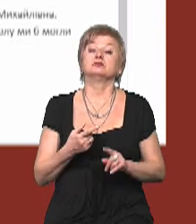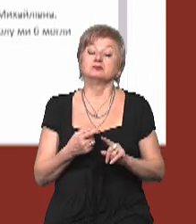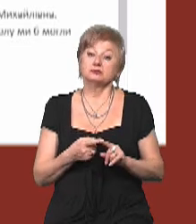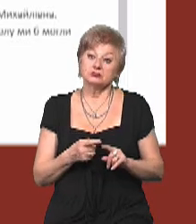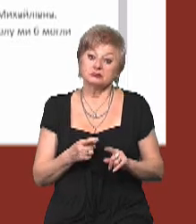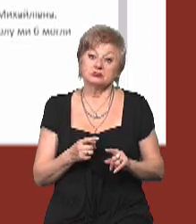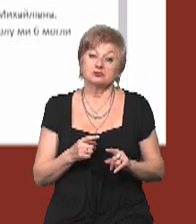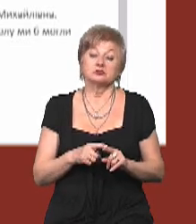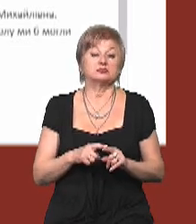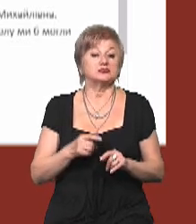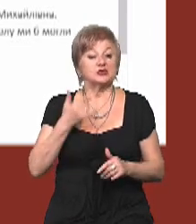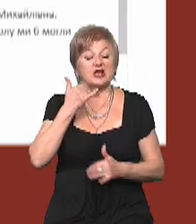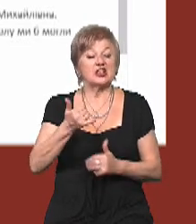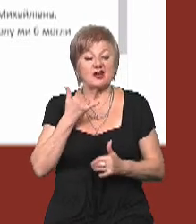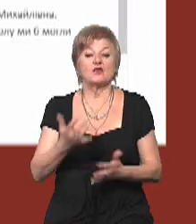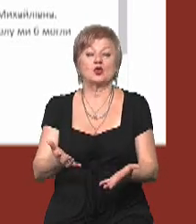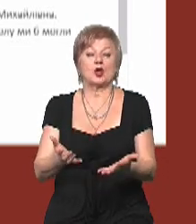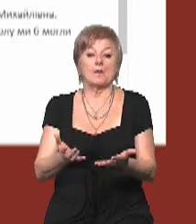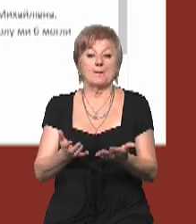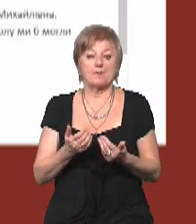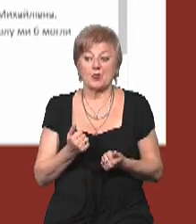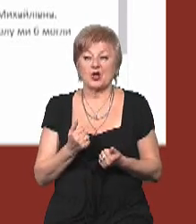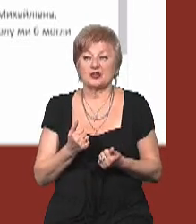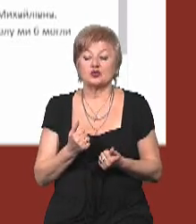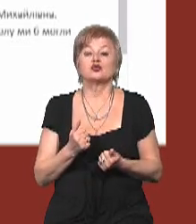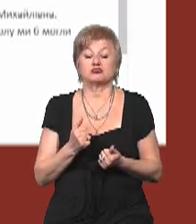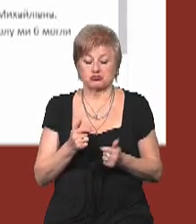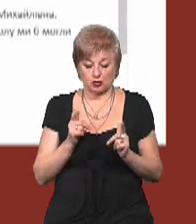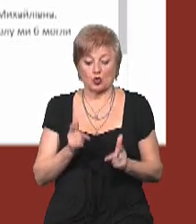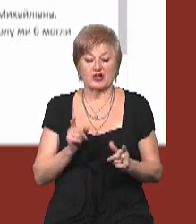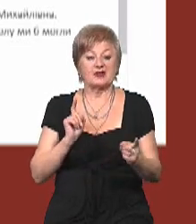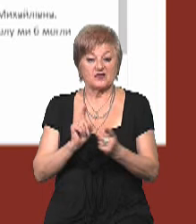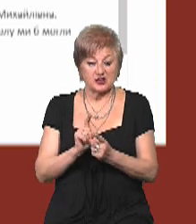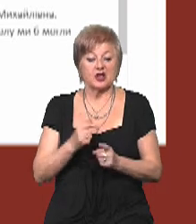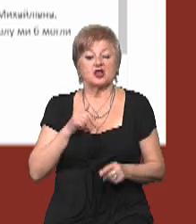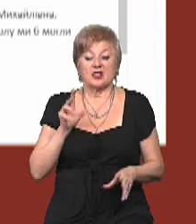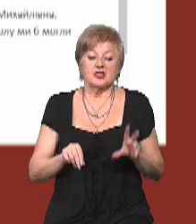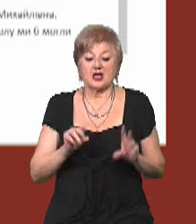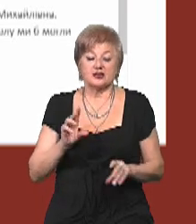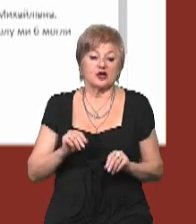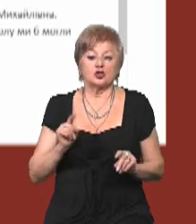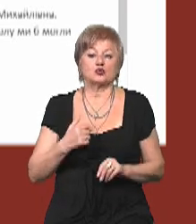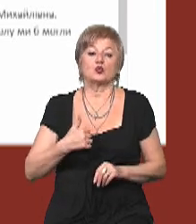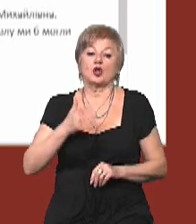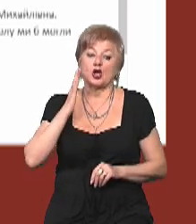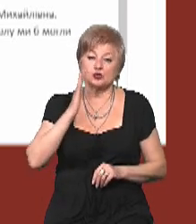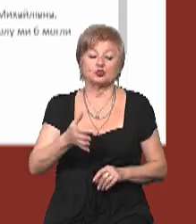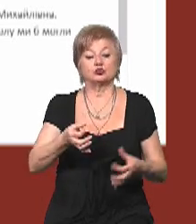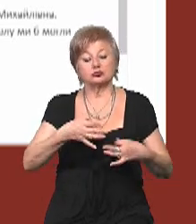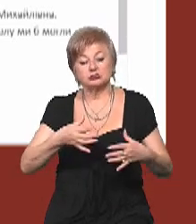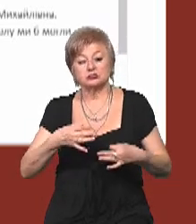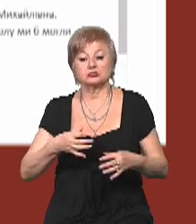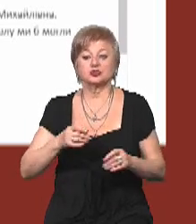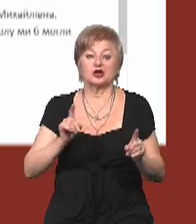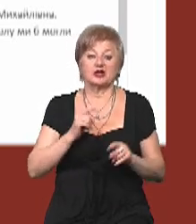режимі спочатку ми отримали такий рух на зустріч і сподівалися, що у нас будуть коментарі.